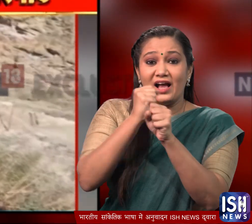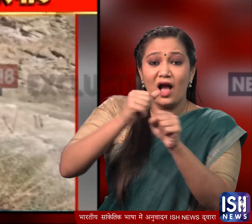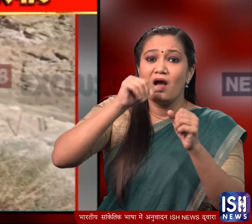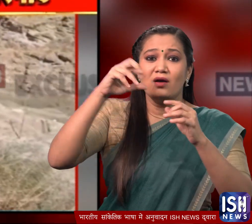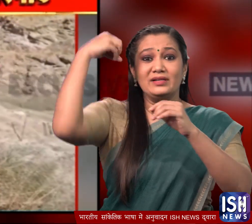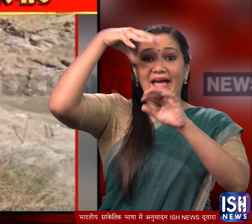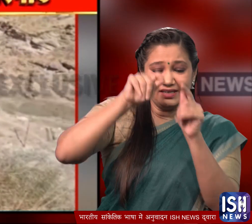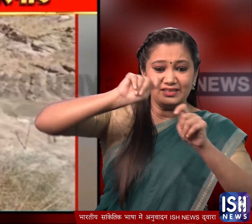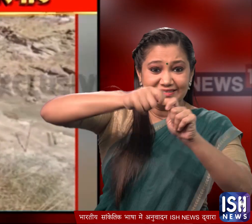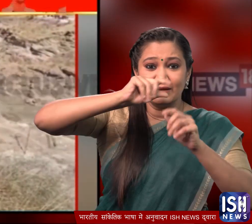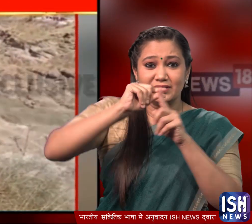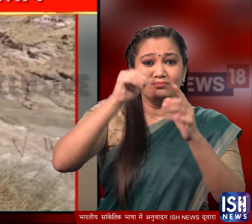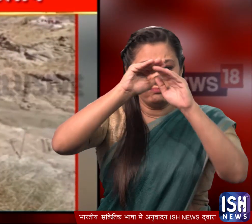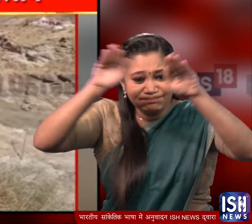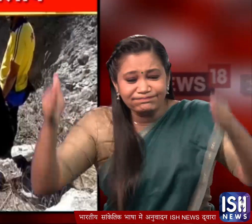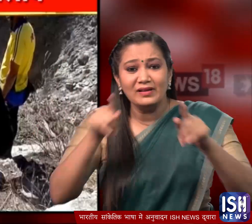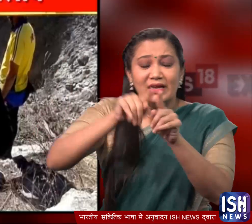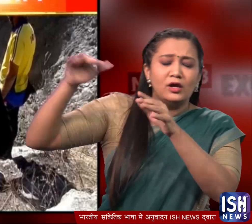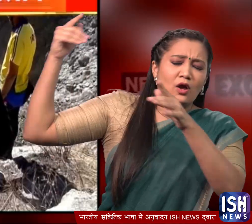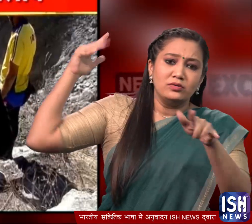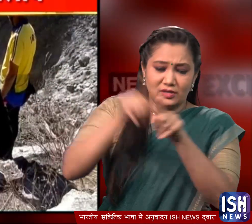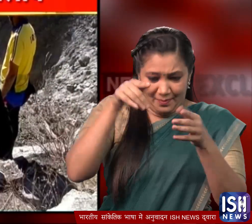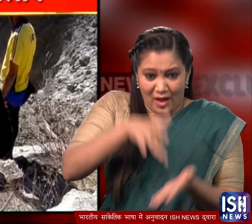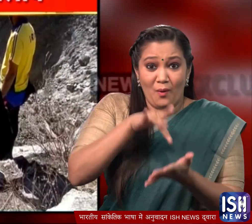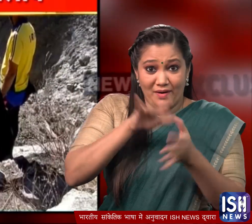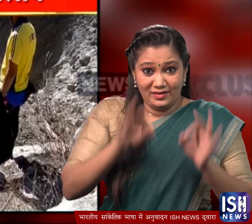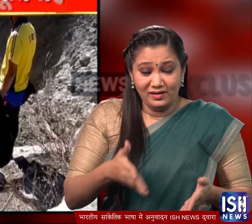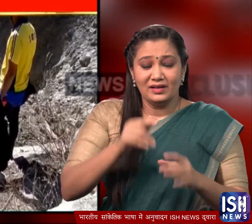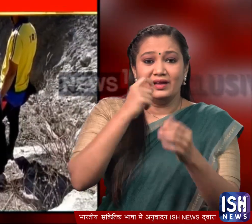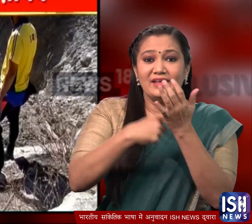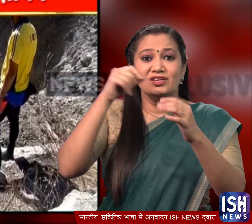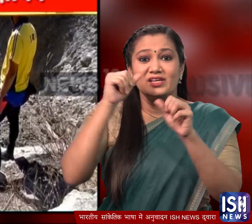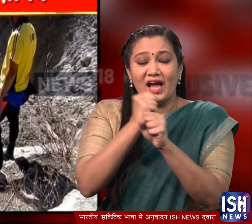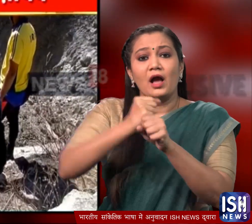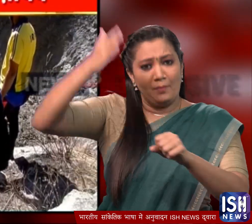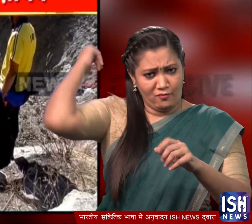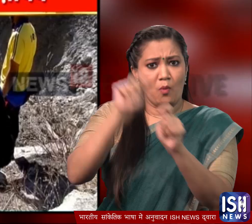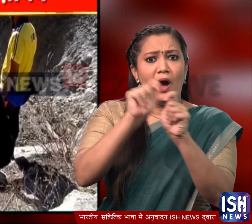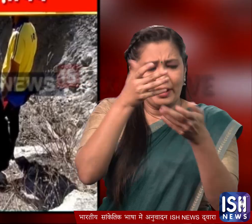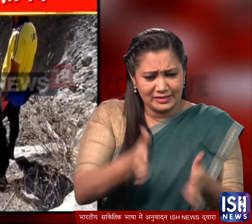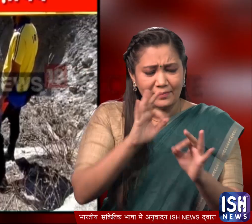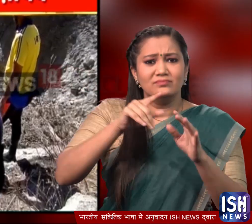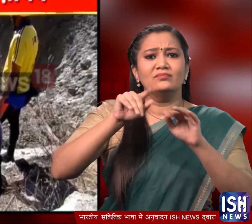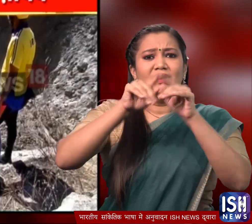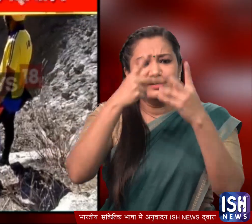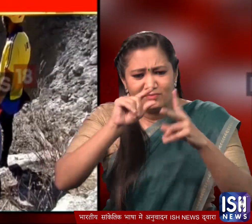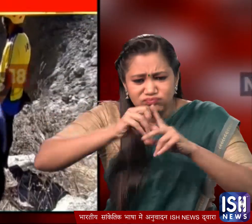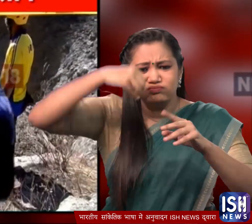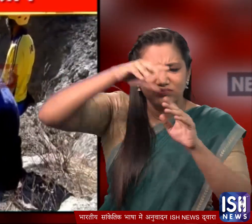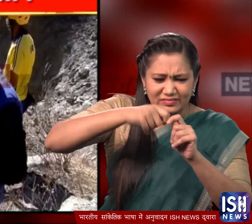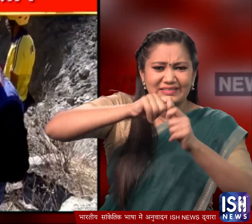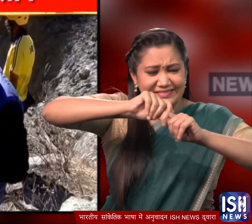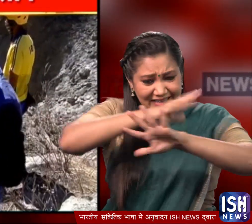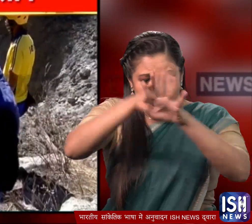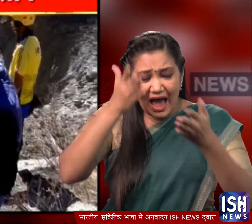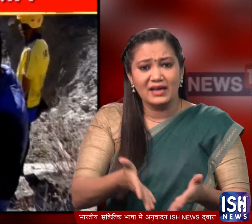पावर प्रोजेक्ट को अपने साथ बहा कर ले गया। इस वक्त हम उस जगह पर मौजूद हैं जहां पर ऋषि गंगा पावर प्रोजेक्ट का काम चल रहा था। तमाम कर्मचारी यहां